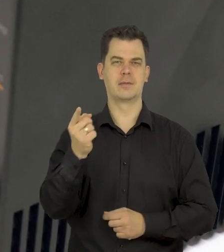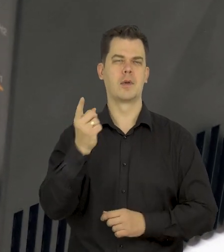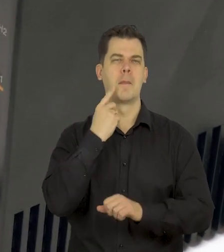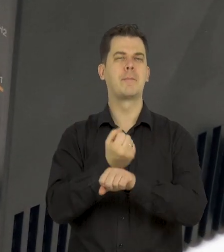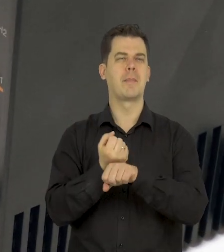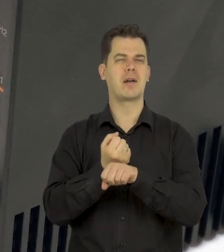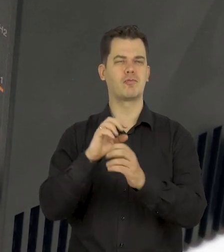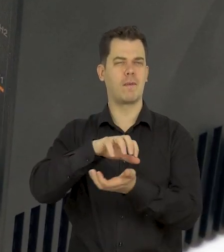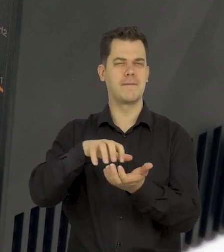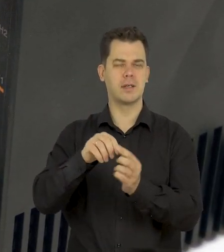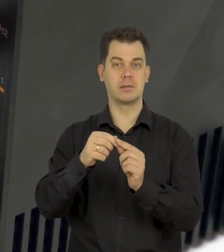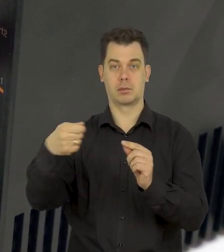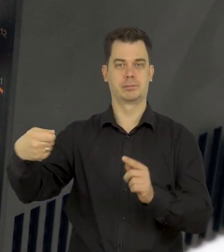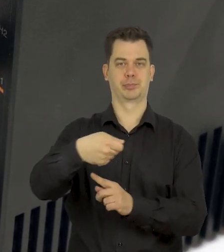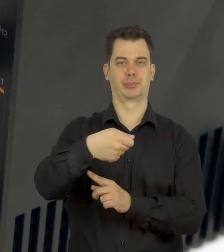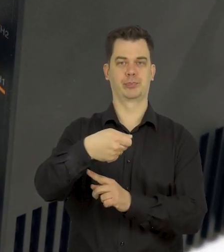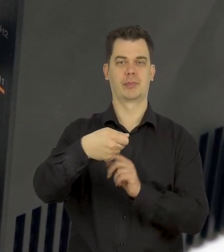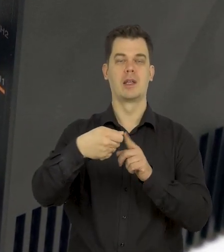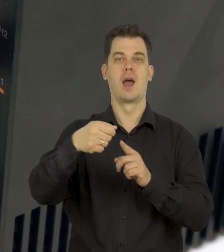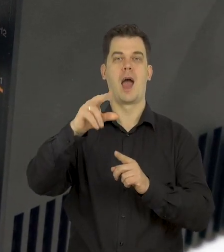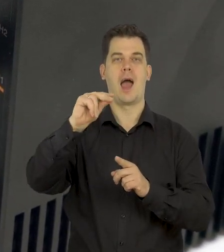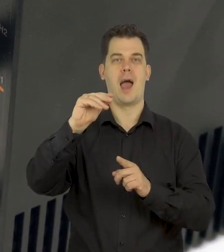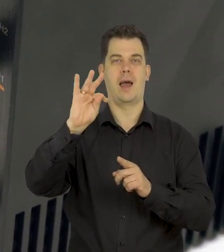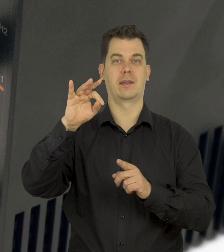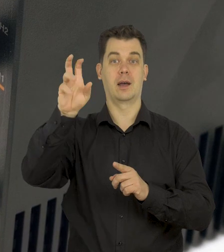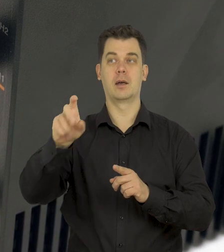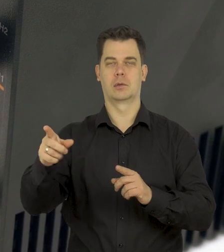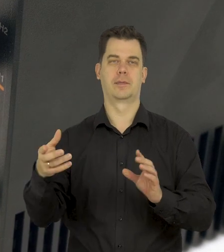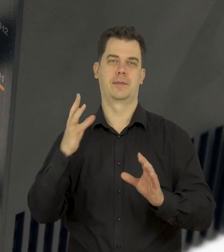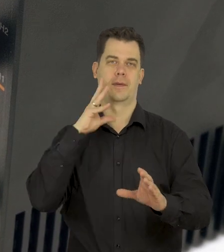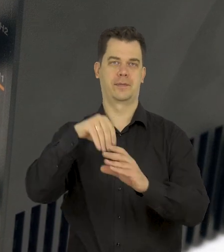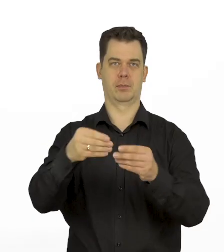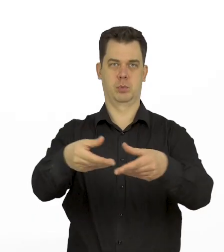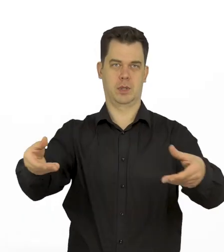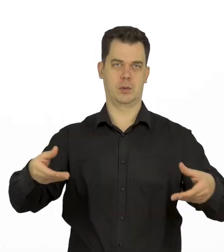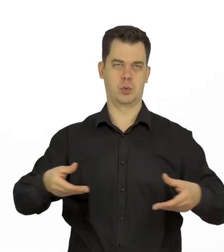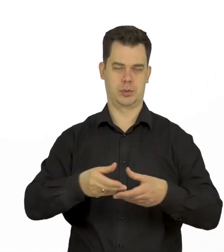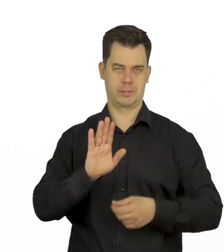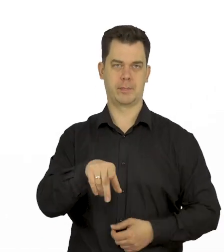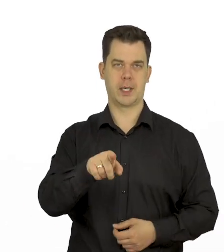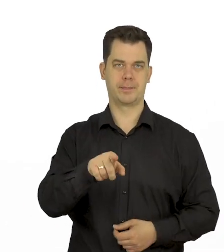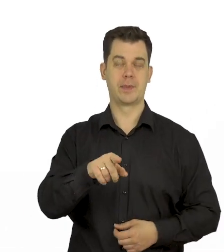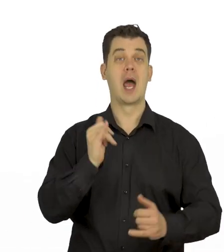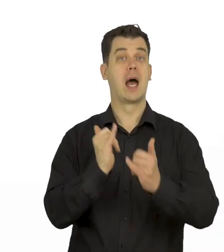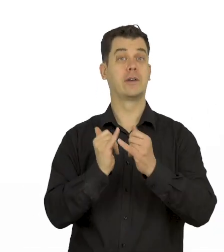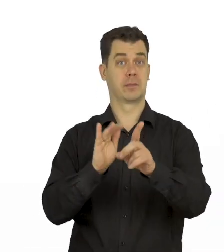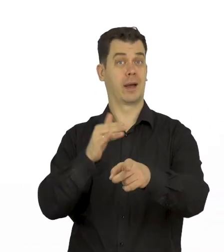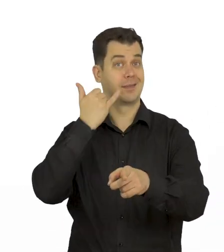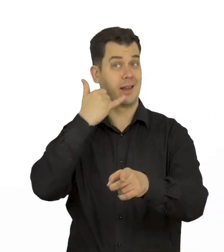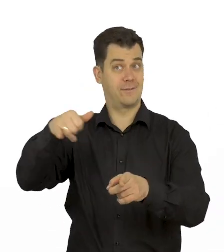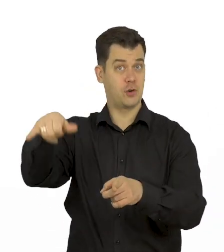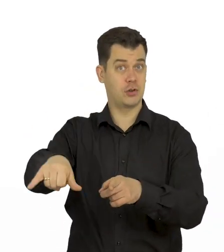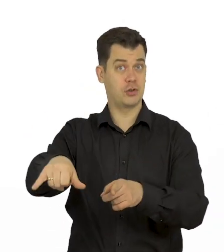pomarańczowym kolorem. Wykorzystamy do tego przewód Ethernet dołączony do zestawu. Jeśli mamy usługę telefon domowy,